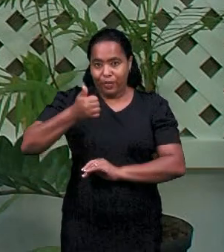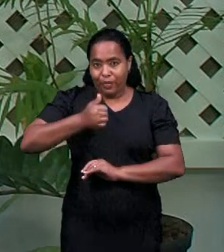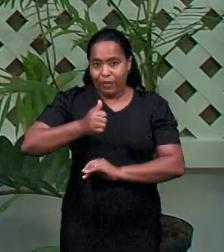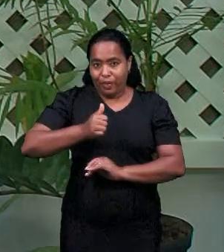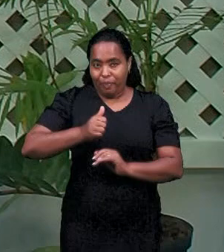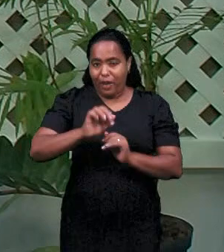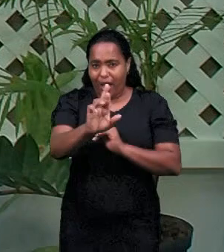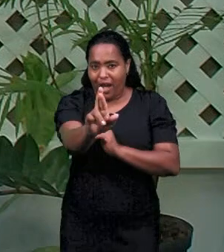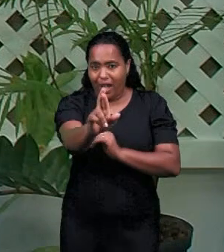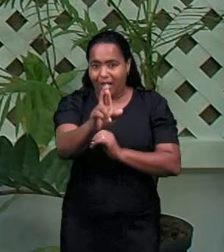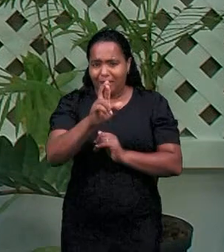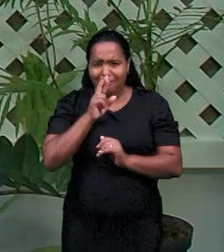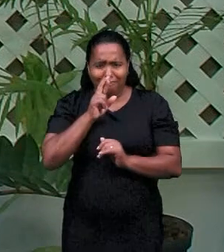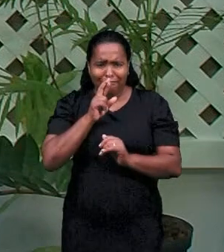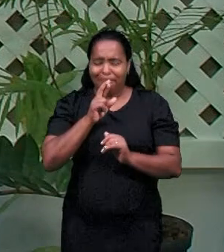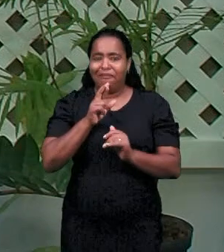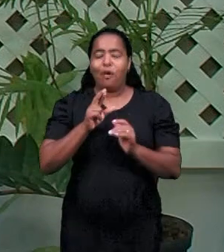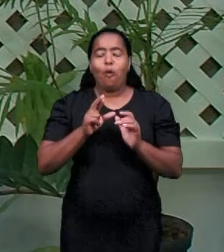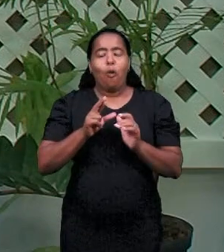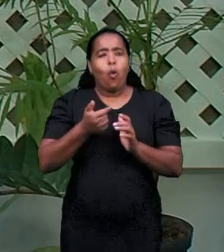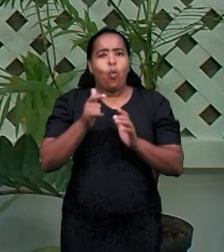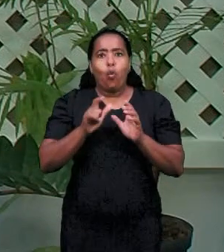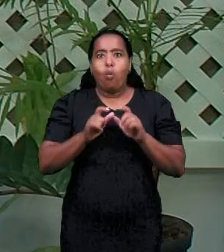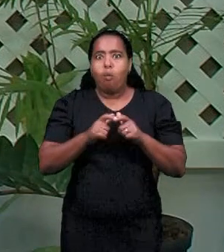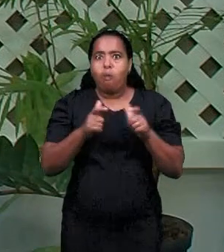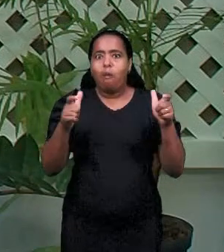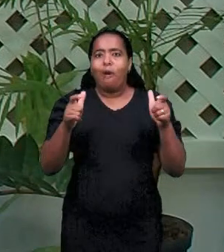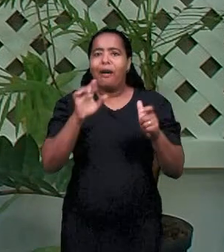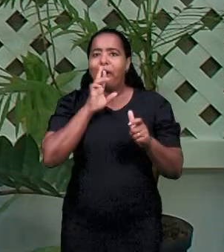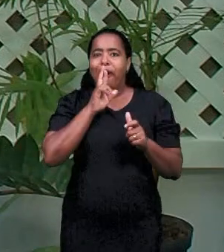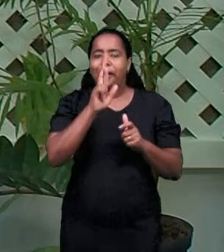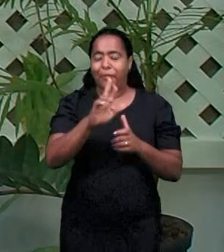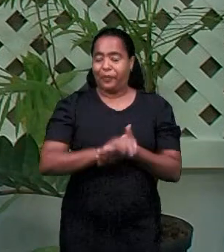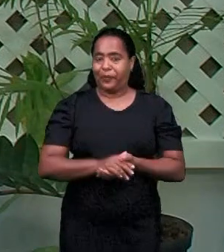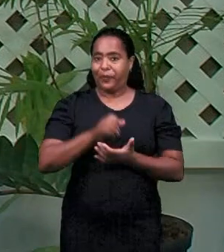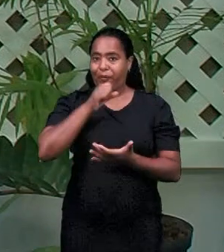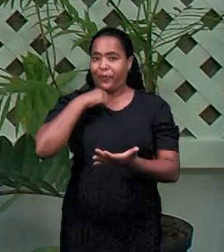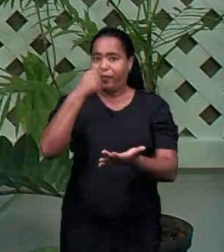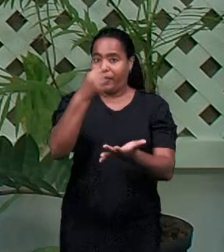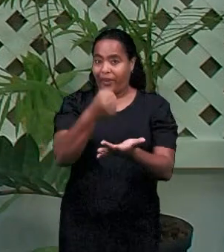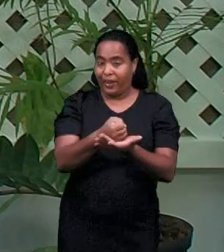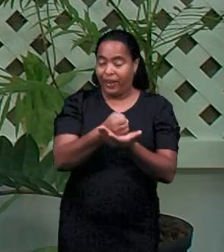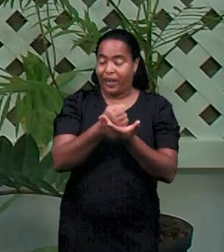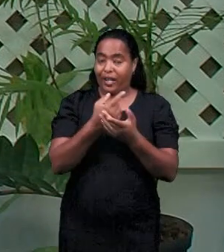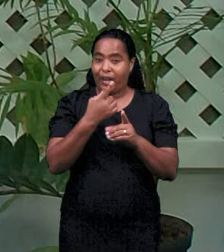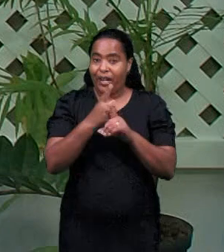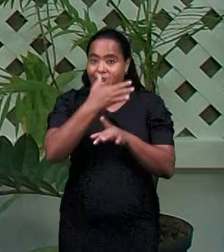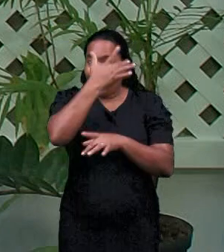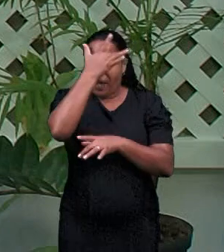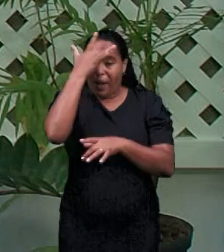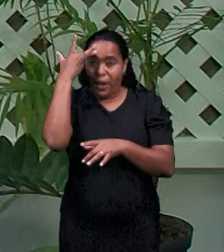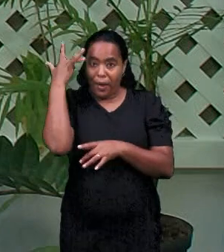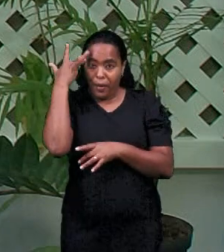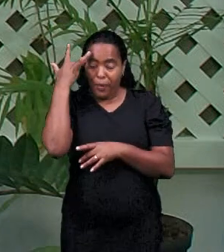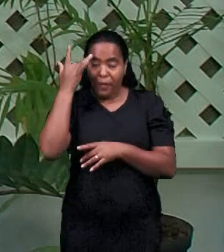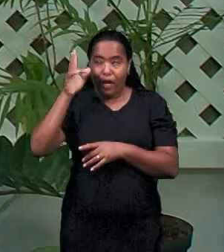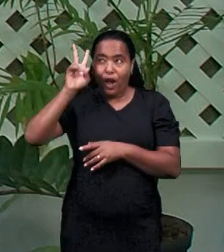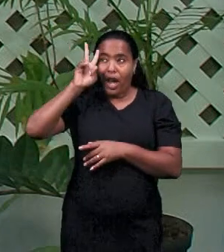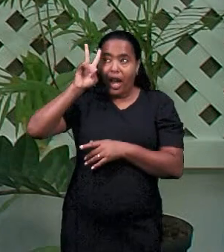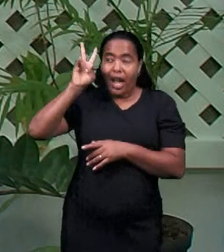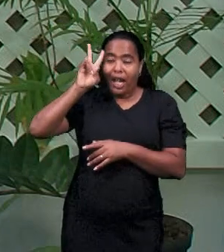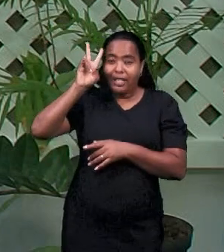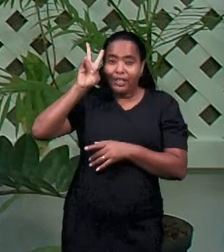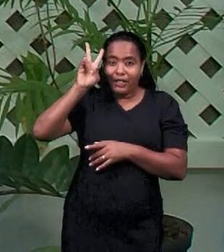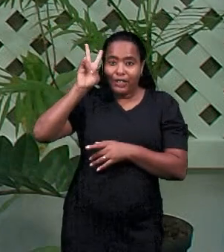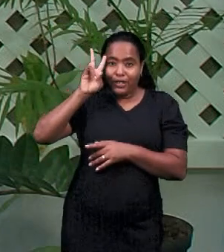répondu. À l'Ancien Testament, nous retrouvons des personnes dont les histoires sont